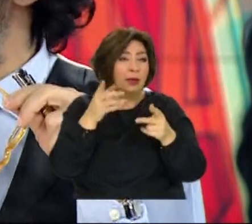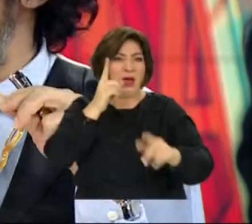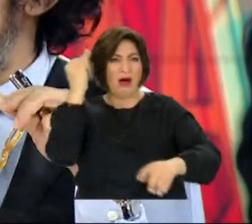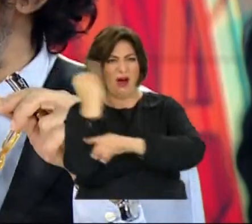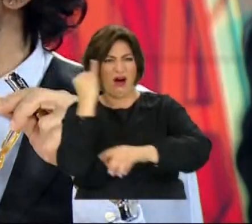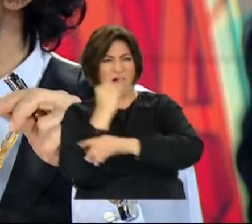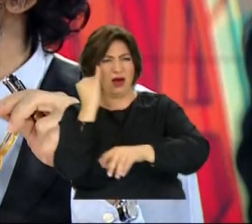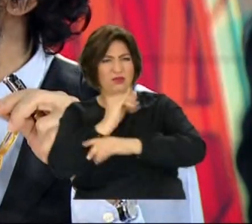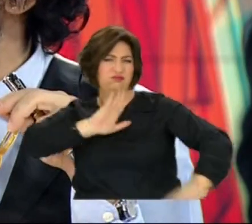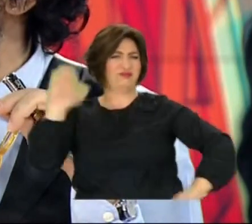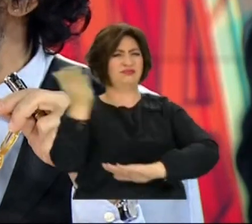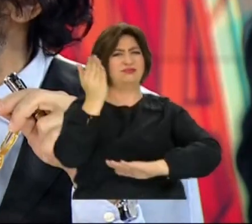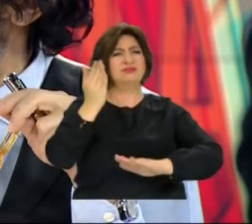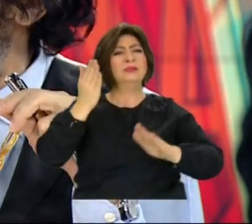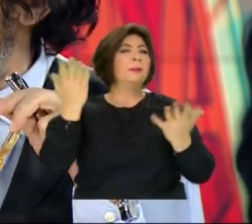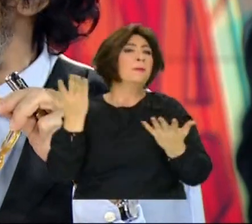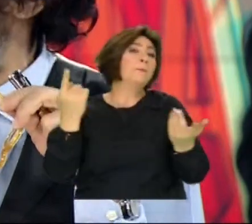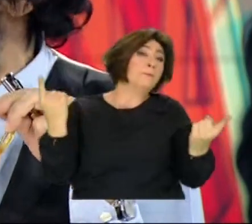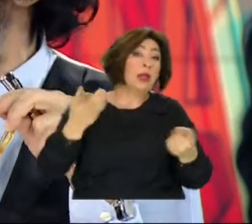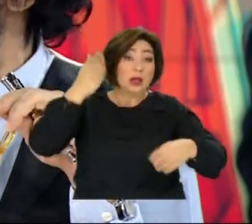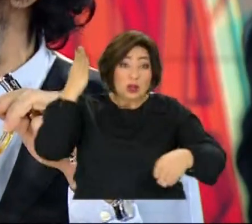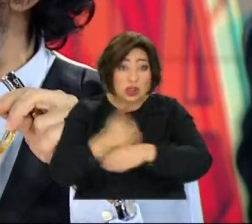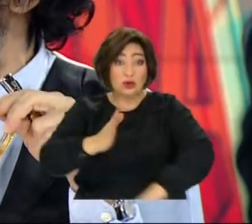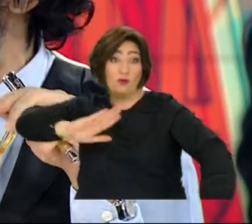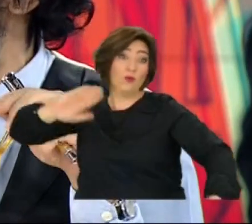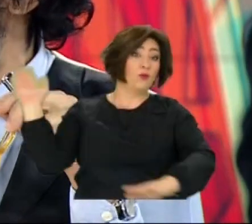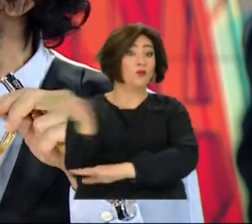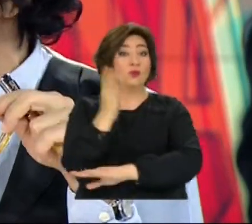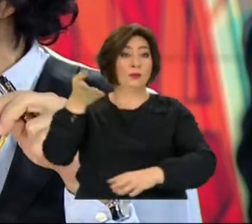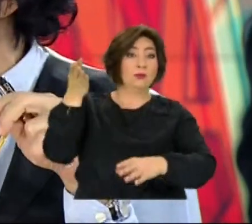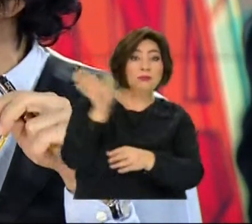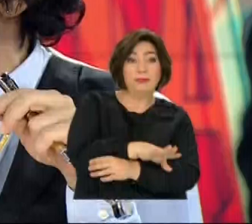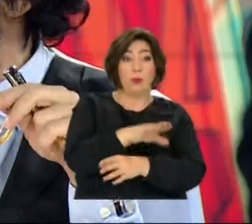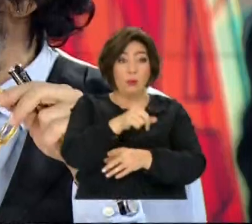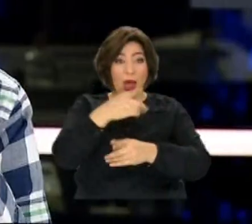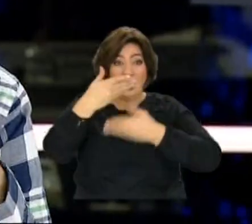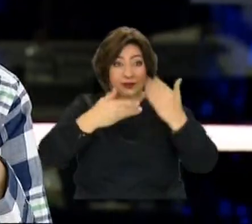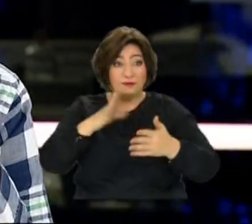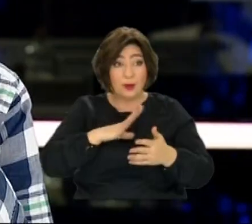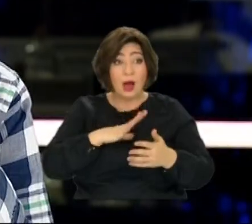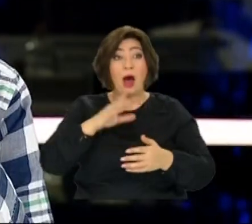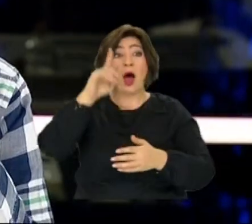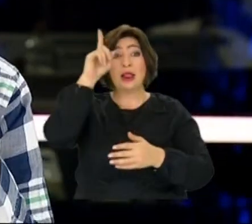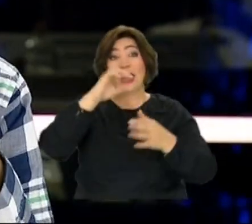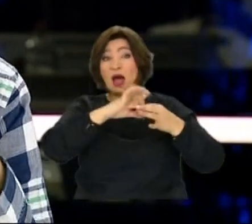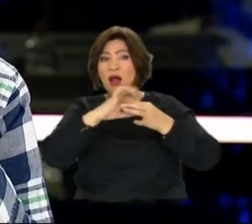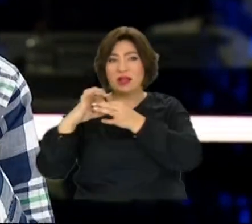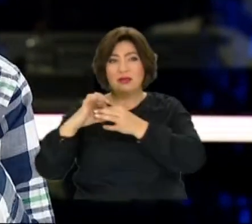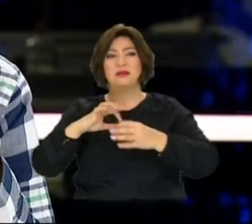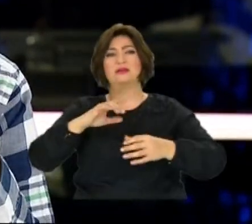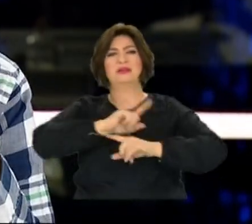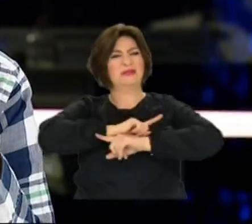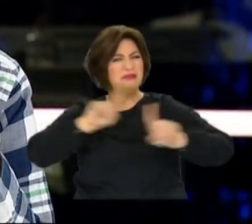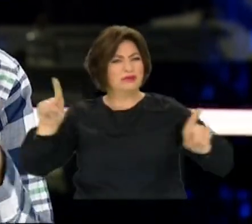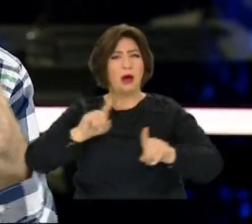hakaret babında bir tokat atarsınız. Mesela bir de hakikaten vurursunuz. Yere devirirsiniz. O bir tarifi var mı? Yani Allah'ın ayetlerini inkar etmeleri, azgınlık